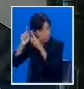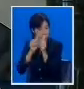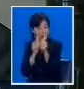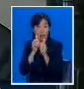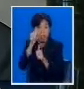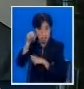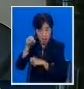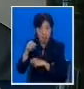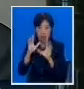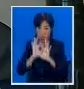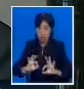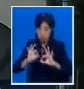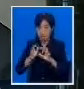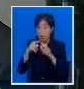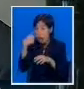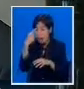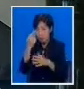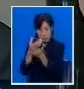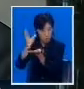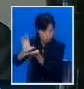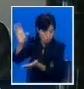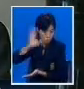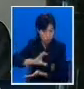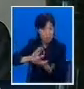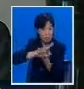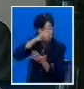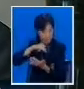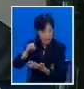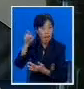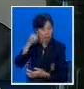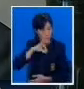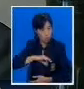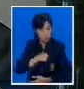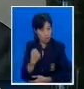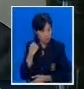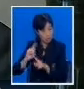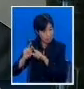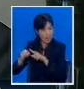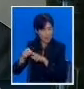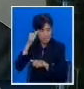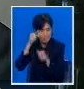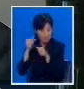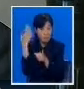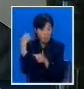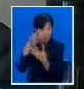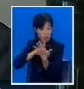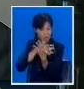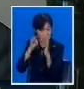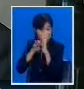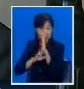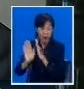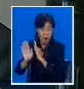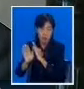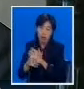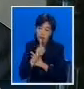อมั่นให้กับนักลงทุนต่างประเทศที่จะเอาเงินเข้ามาลงทุนในบ้านเราจากวันนั้นถึงวันนี้ที่ท่านนายกขึ้นมารับผิดชอบงานเศรษฐกิจ